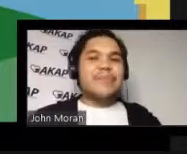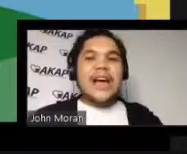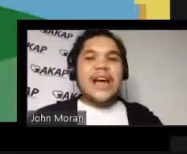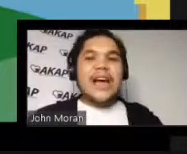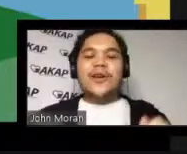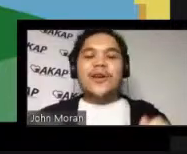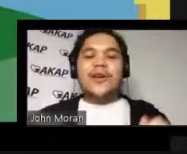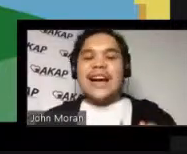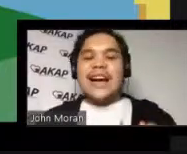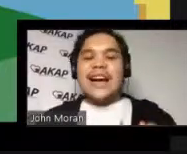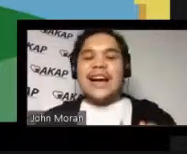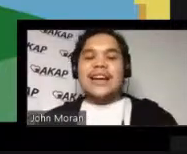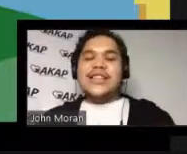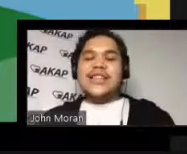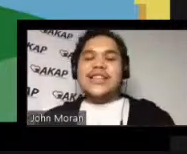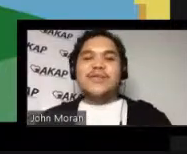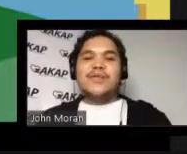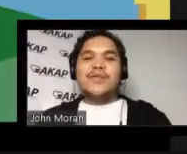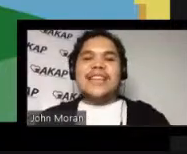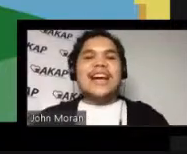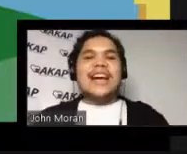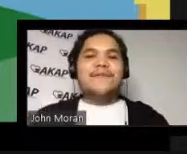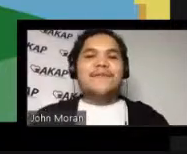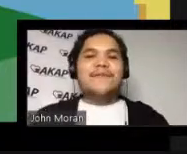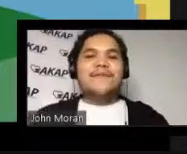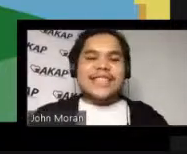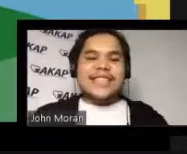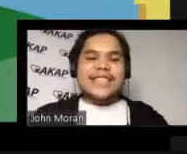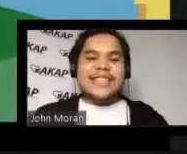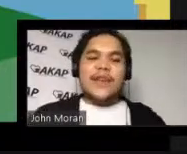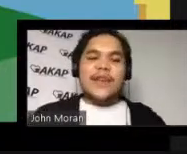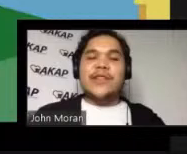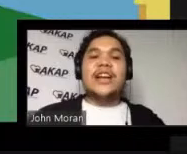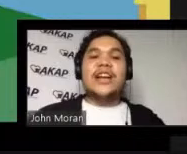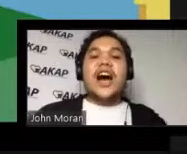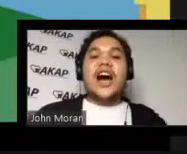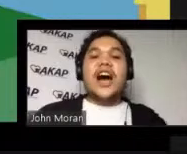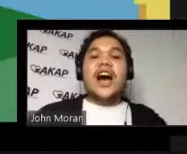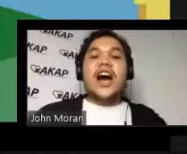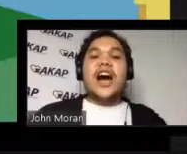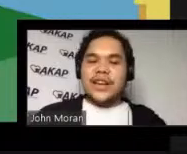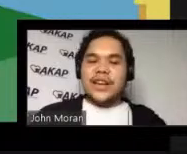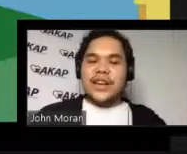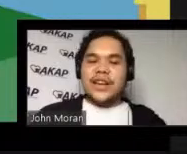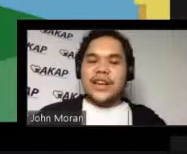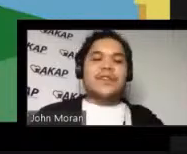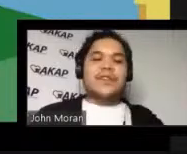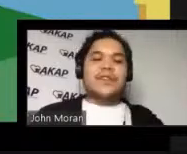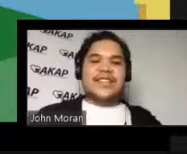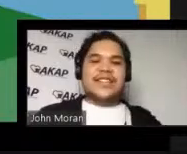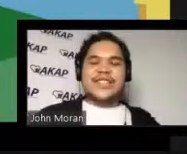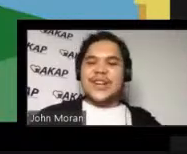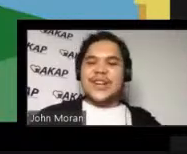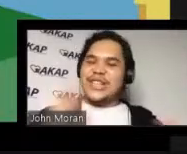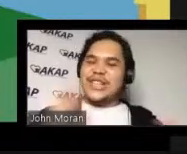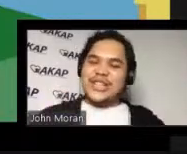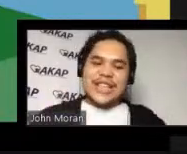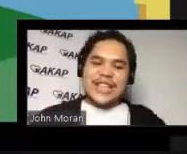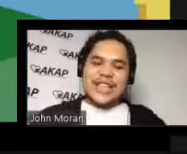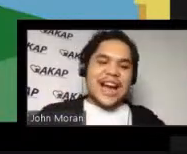walang Kaunlaran mula sa Navotas City. 163